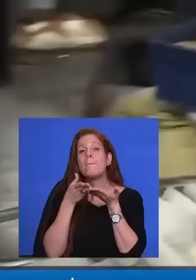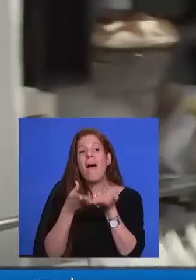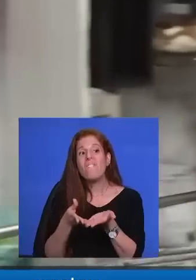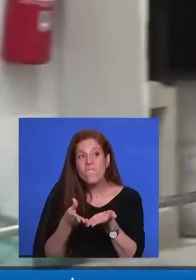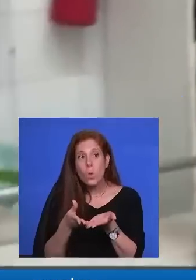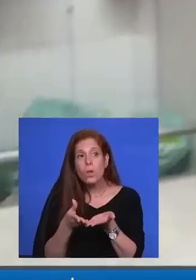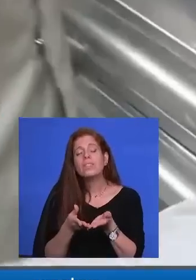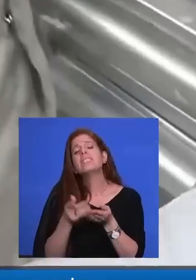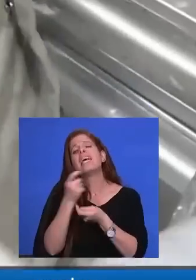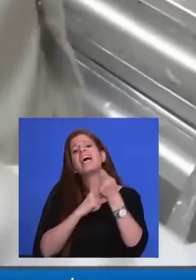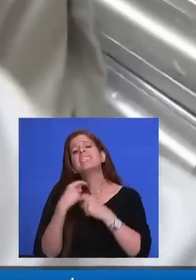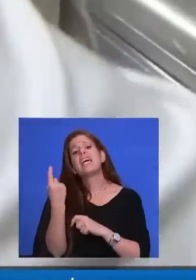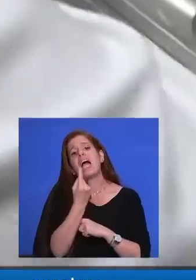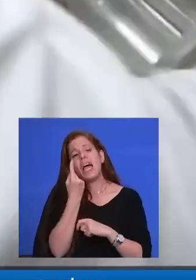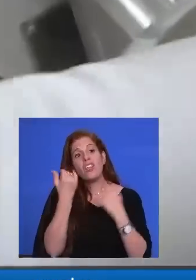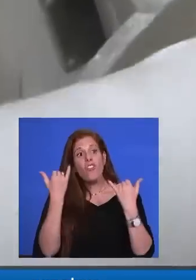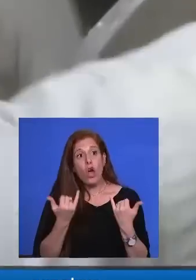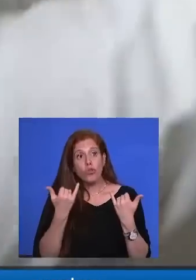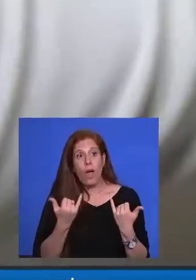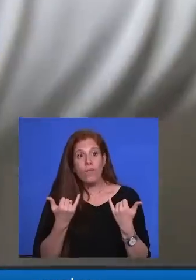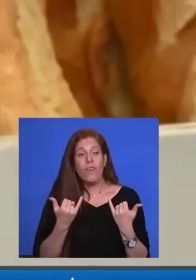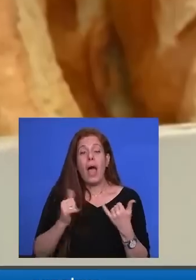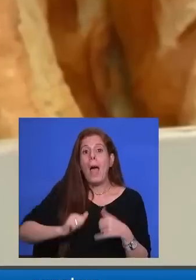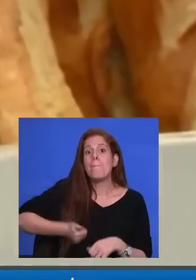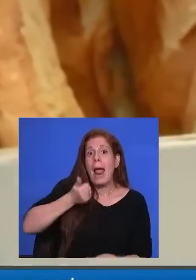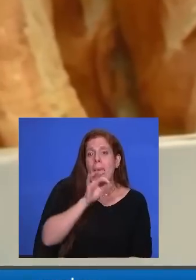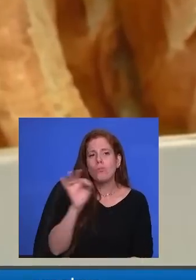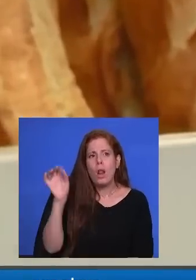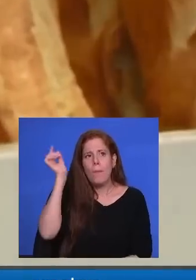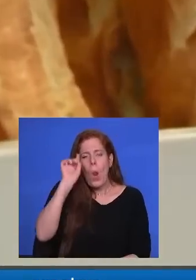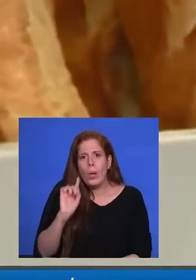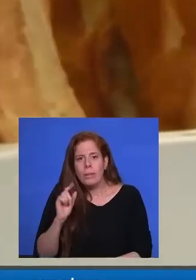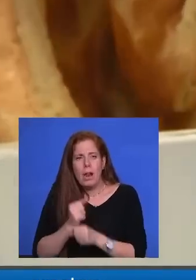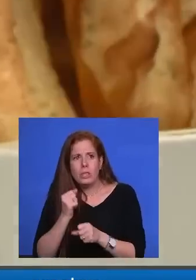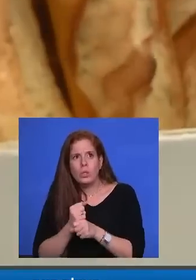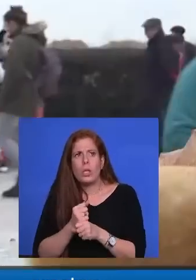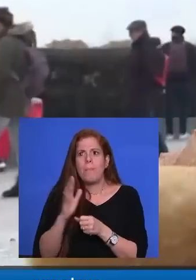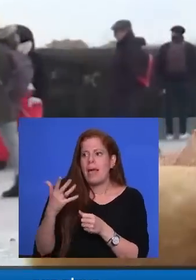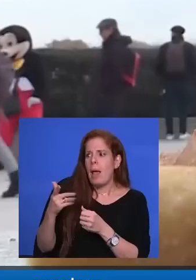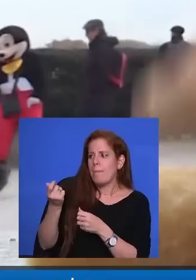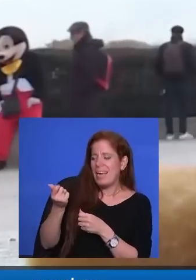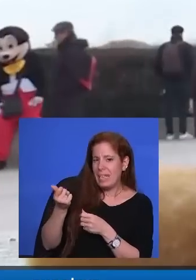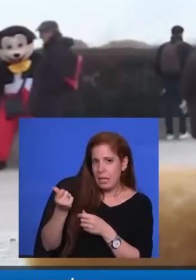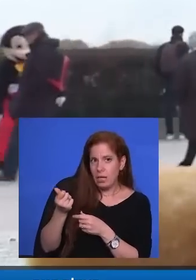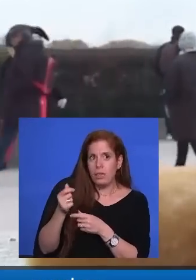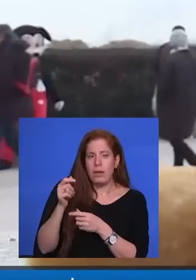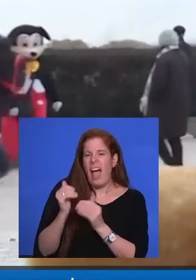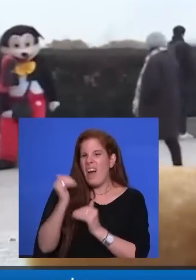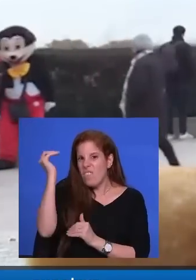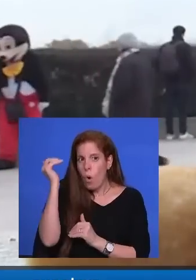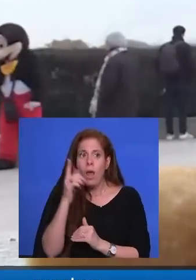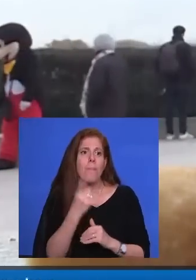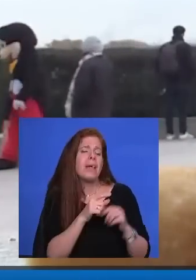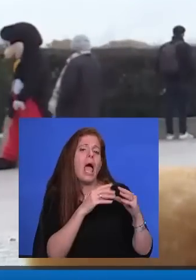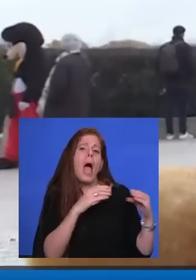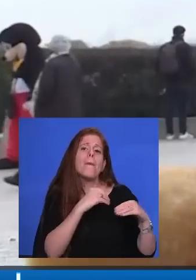העסק היחיד, וכעת בעליהן קרועים בין המחיר הגבוה של המאפייה לבין הבגט, שהוא כל כך הרבה יותר